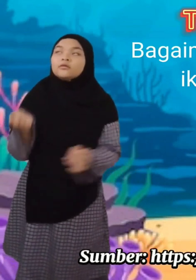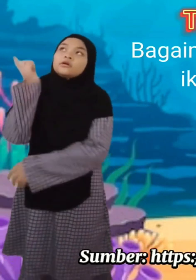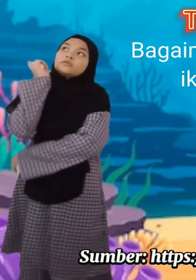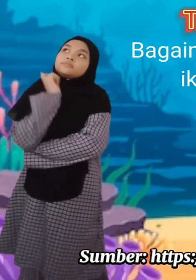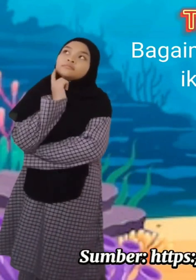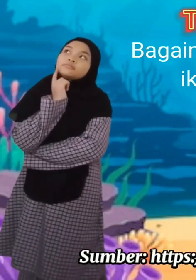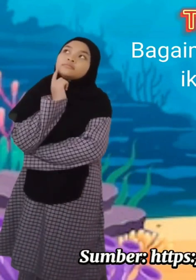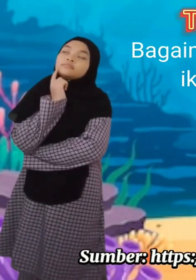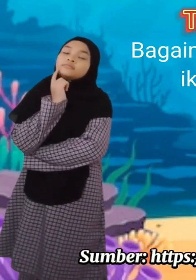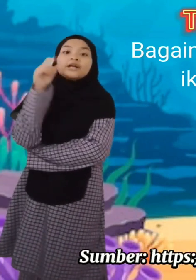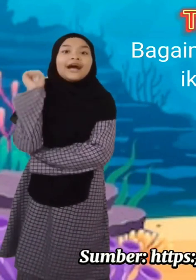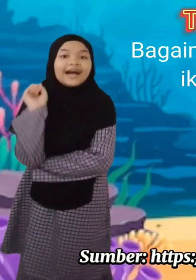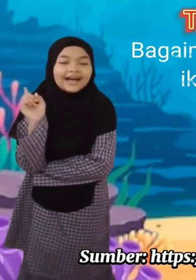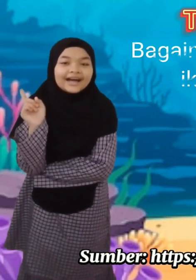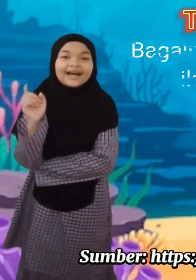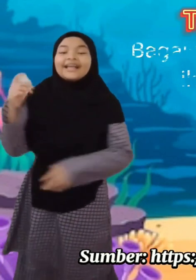bertelur?